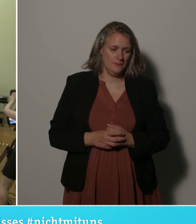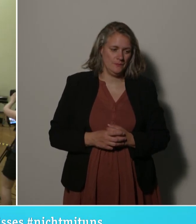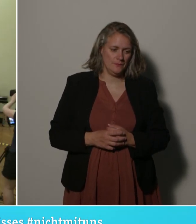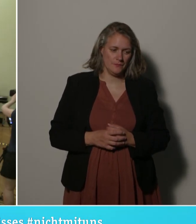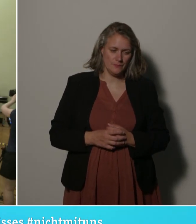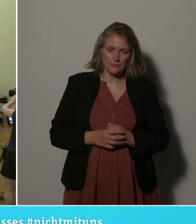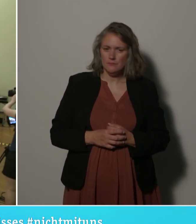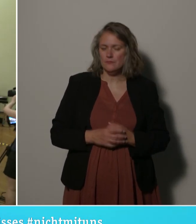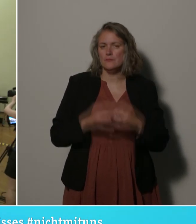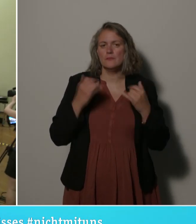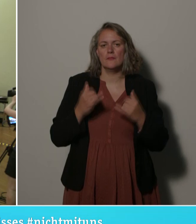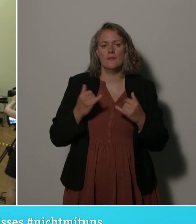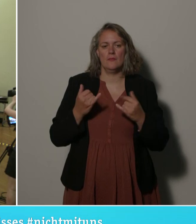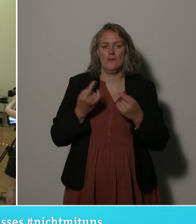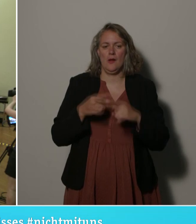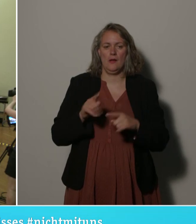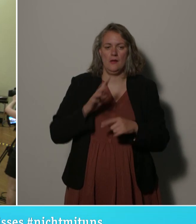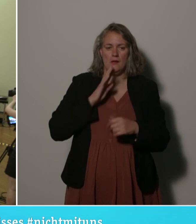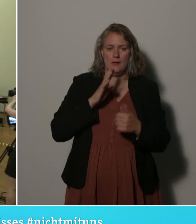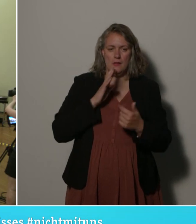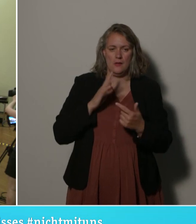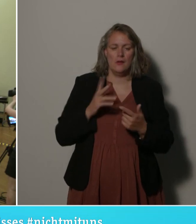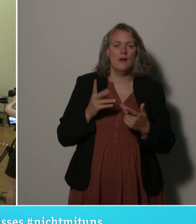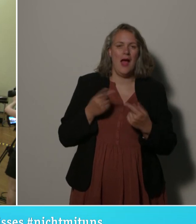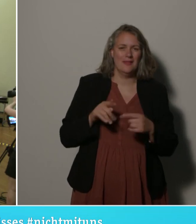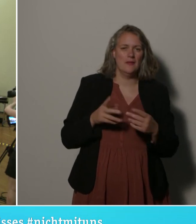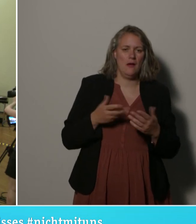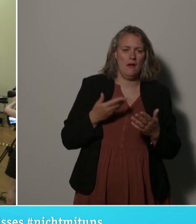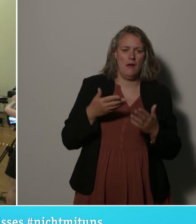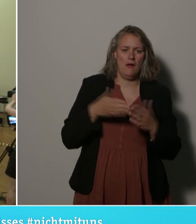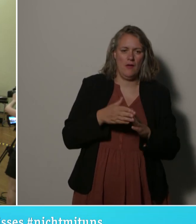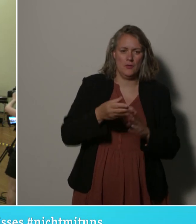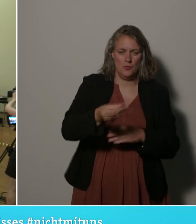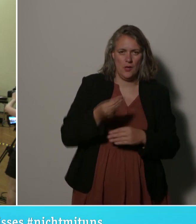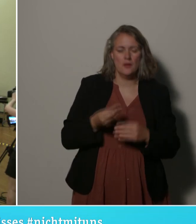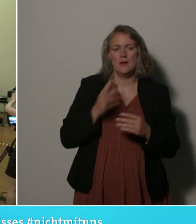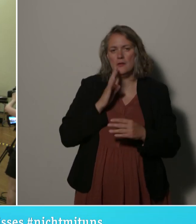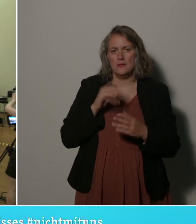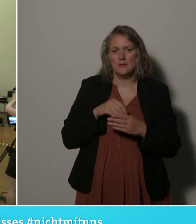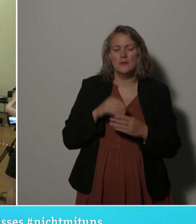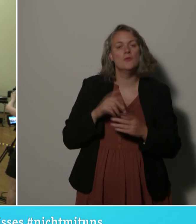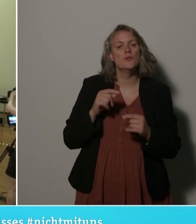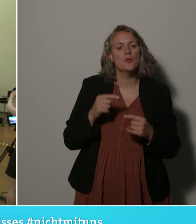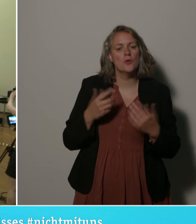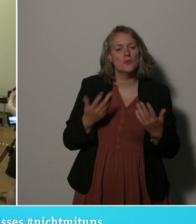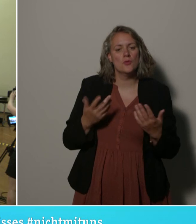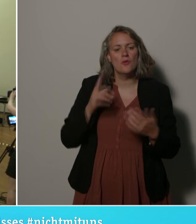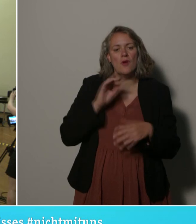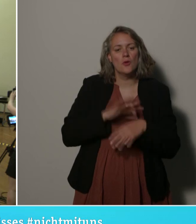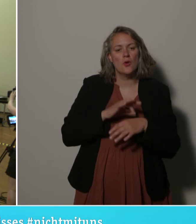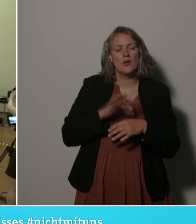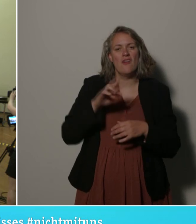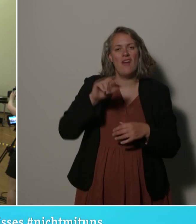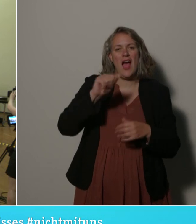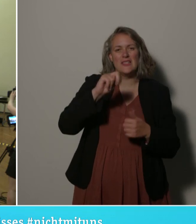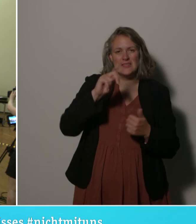Ich würde jetzt zunächst noch die weiteren Einreicher mit um ihre Redebeiträge bitten, und dann würde ich nach Frau Dr. Franz Herrn